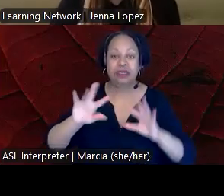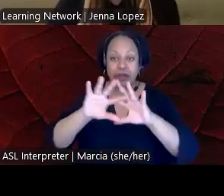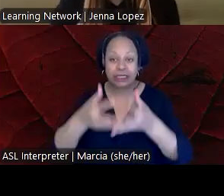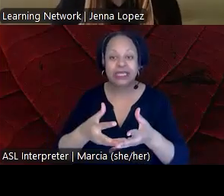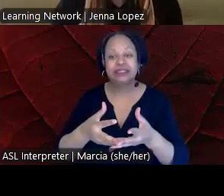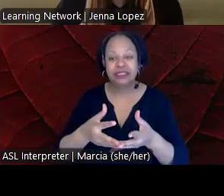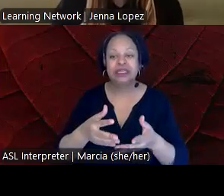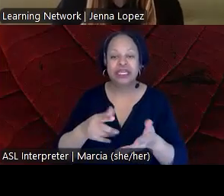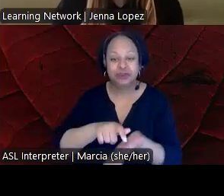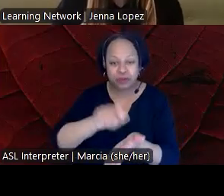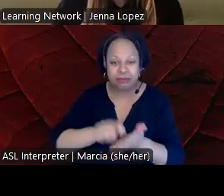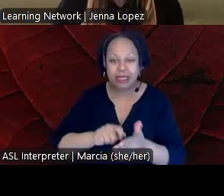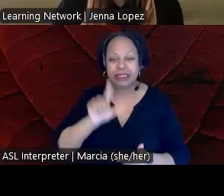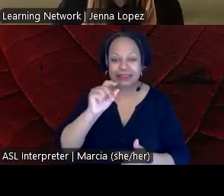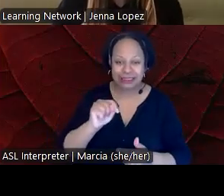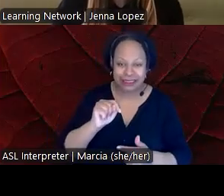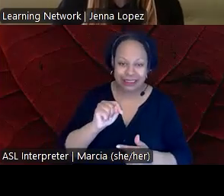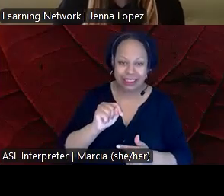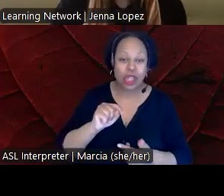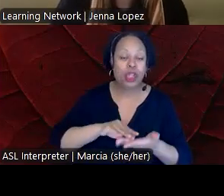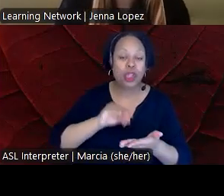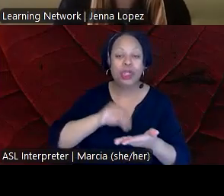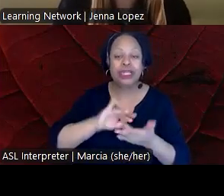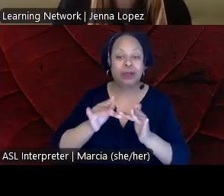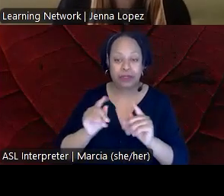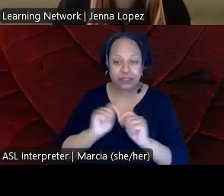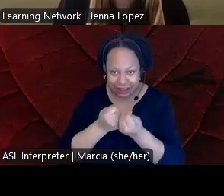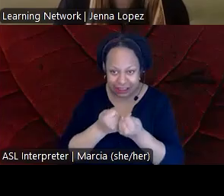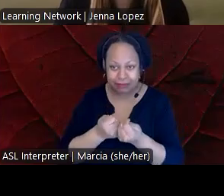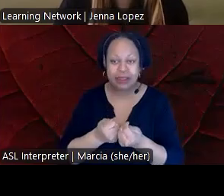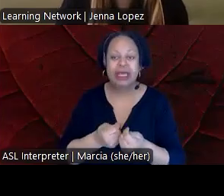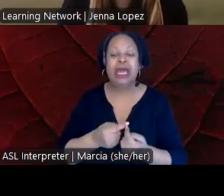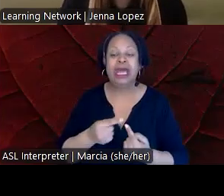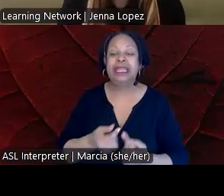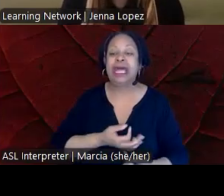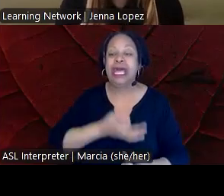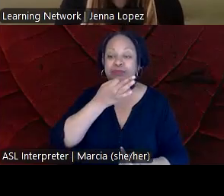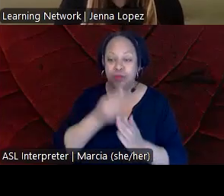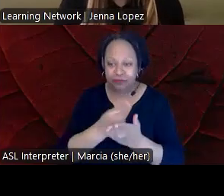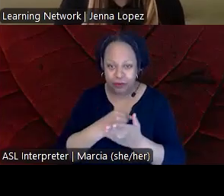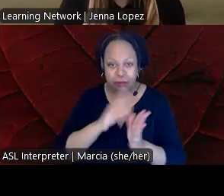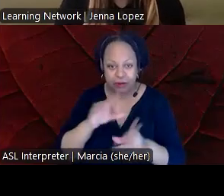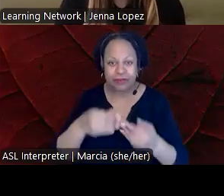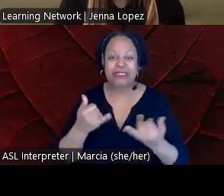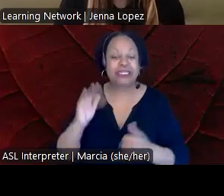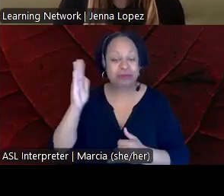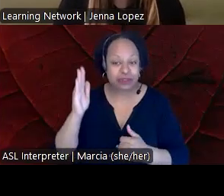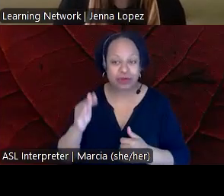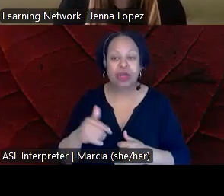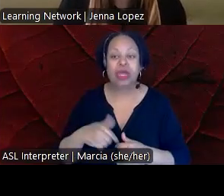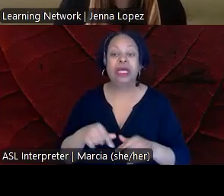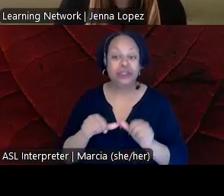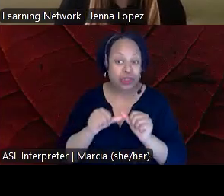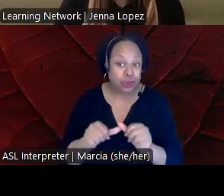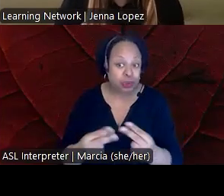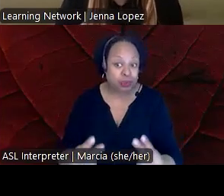sera publié bientôt. On va vous dire à quel moment le tout sera publié. Donc, au nom justement de Santé